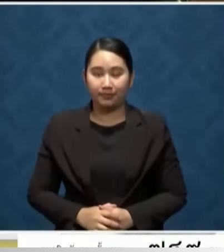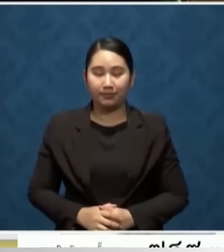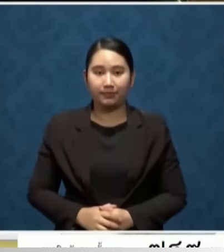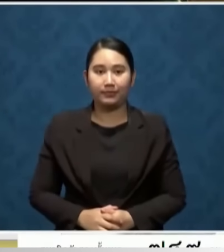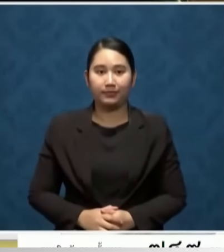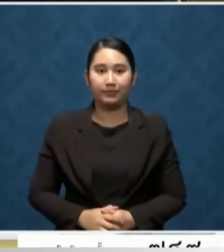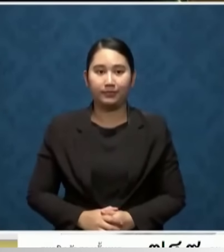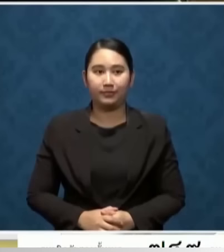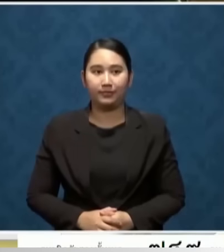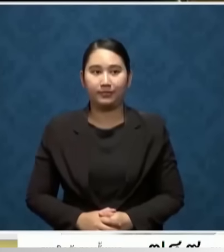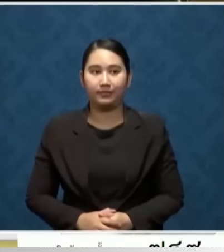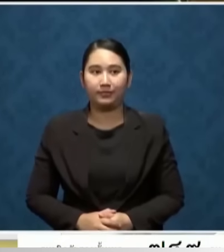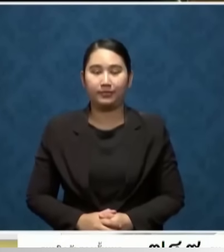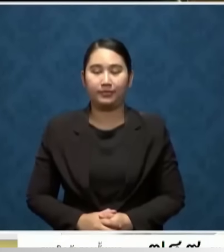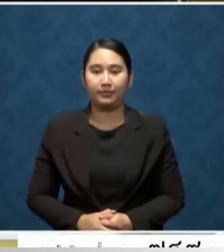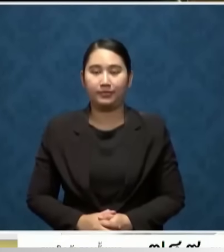ท่านประธานที่เคารพครับ